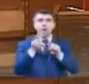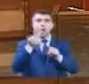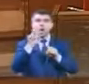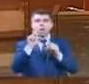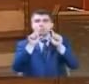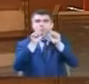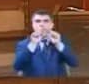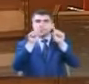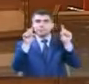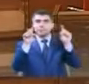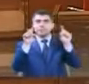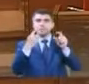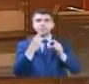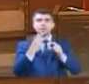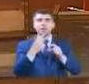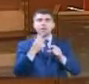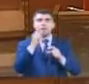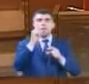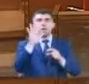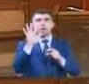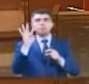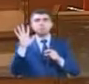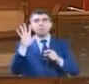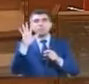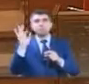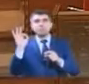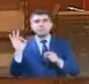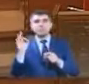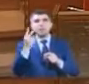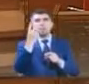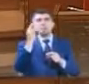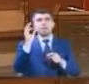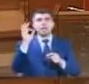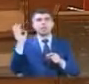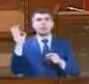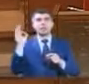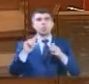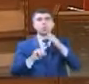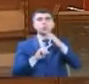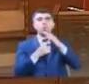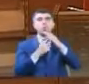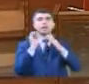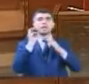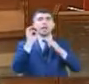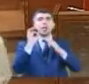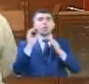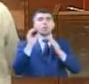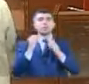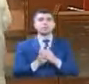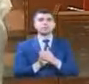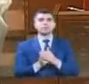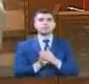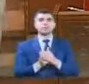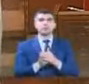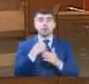الاجتماعيه لتتوصل حتى ل 150 200 كيلو وات في الشهر والتعريفه